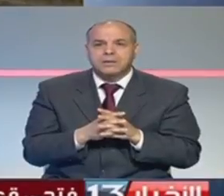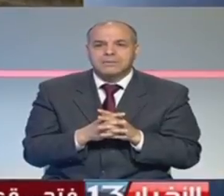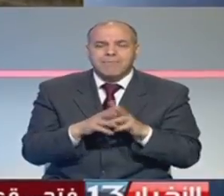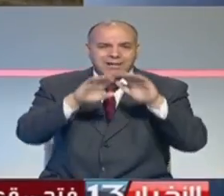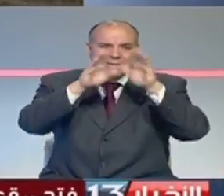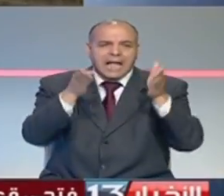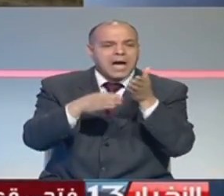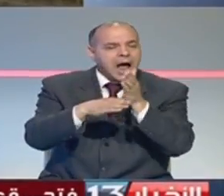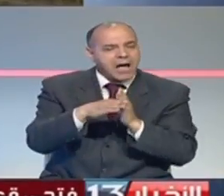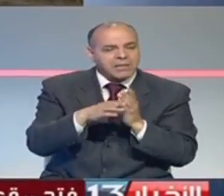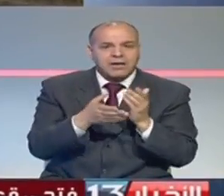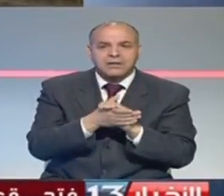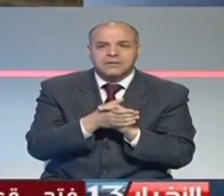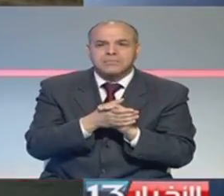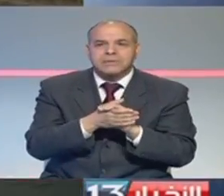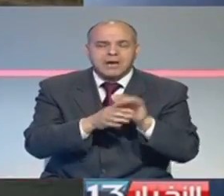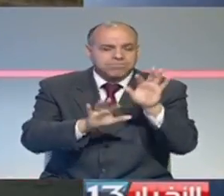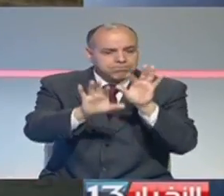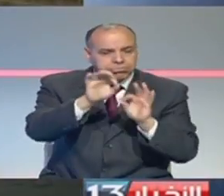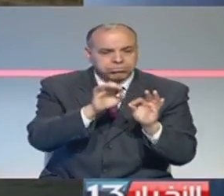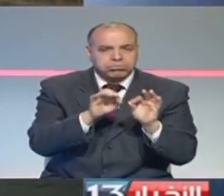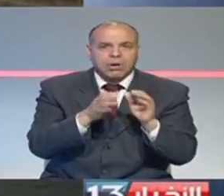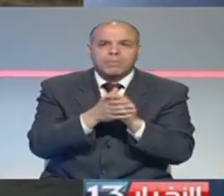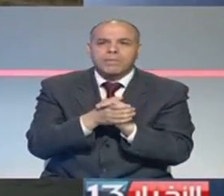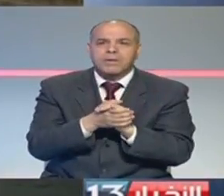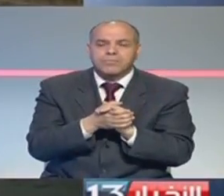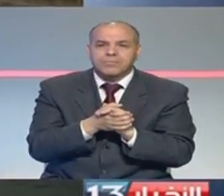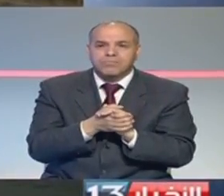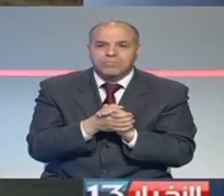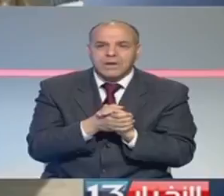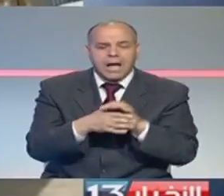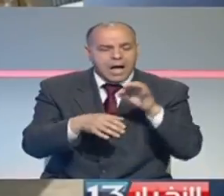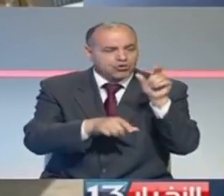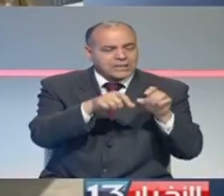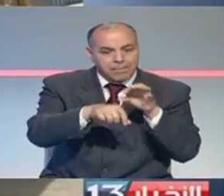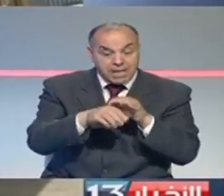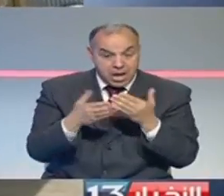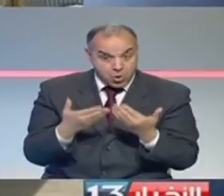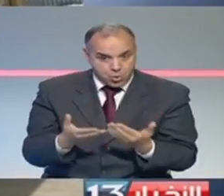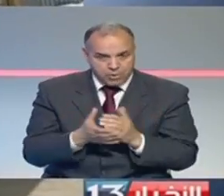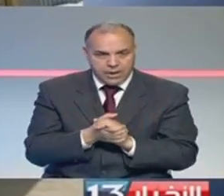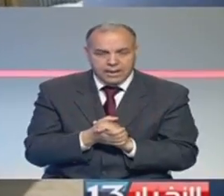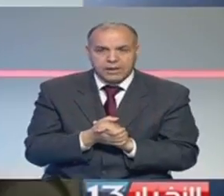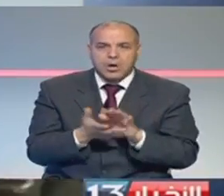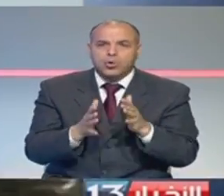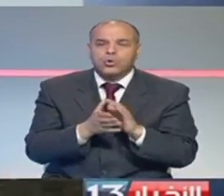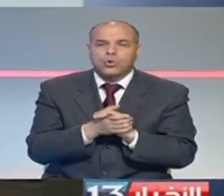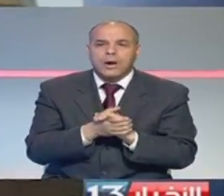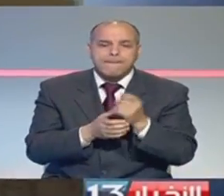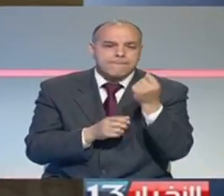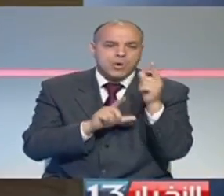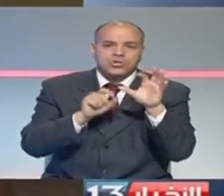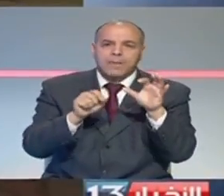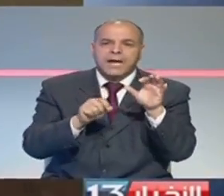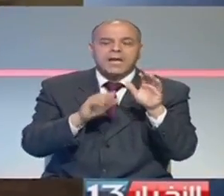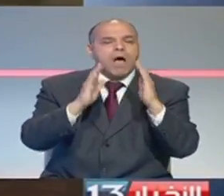اللي عون في عمليه الفرز الاوليه المرضى الى حد اليوم بلغنا التقرير في حدود مائه وسبعين